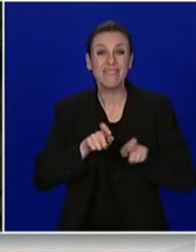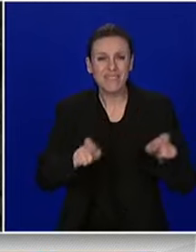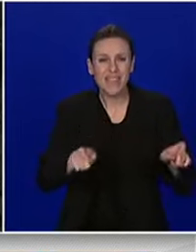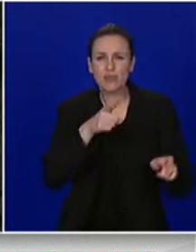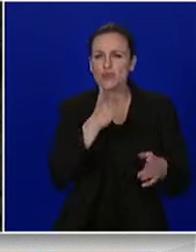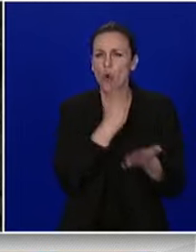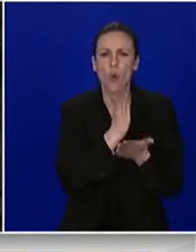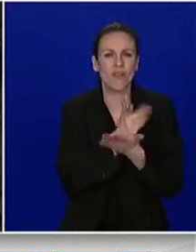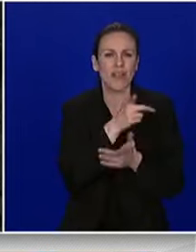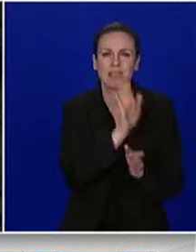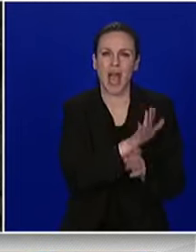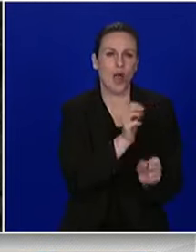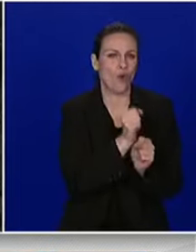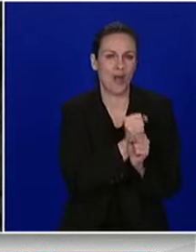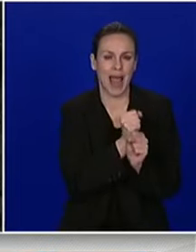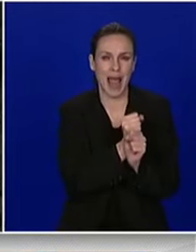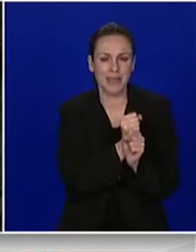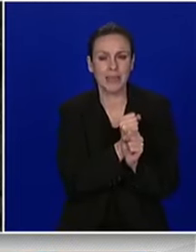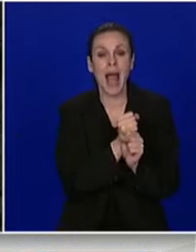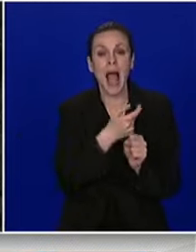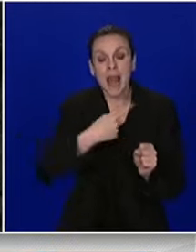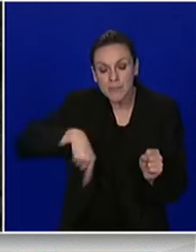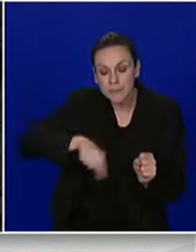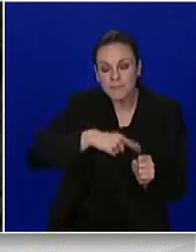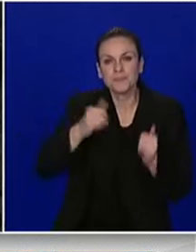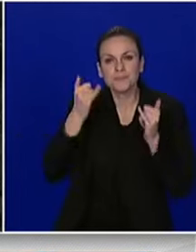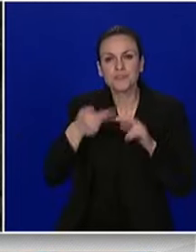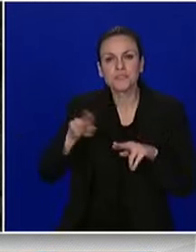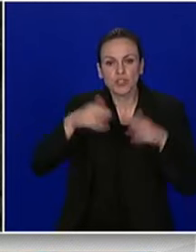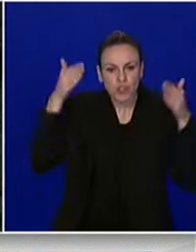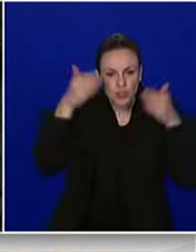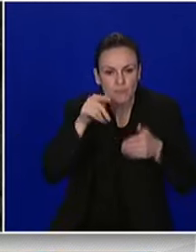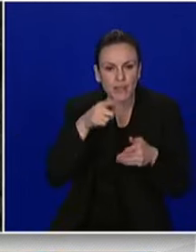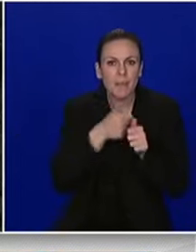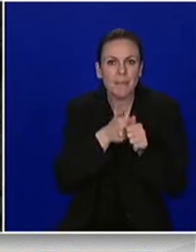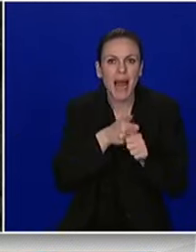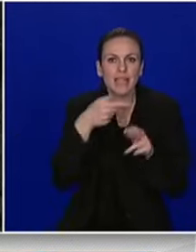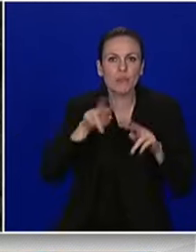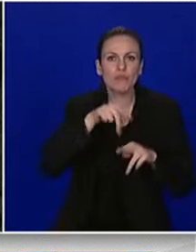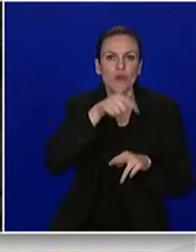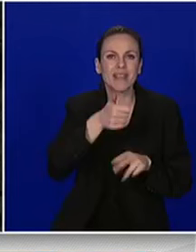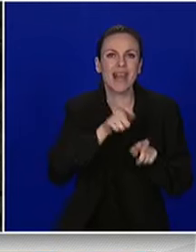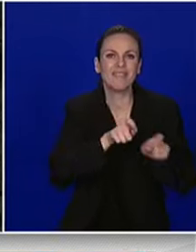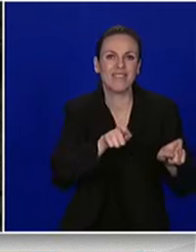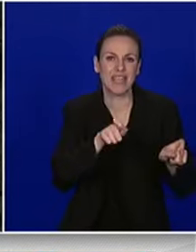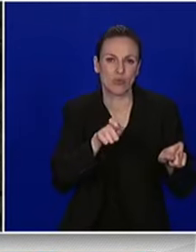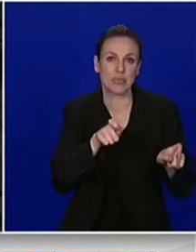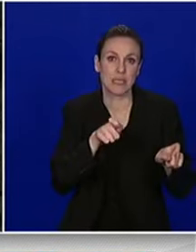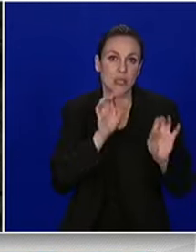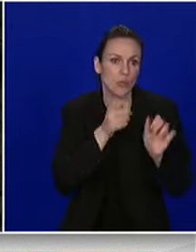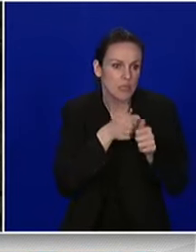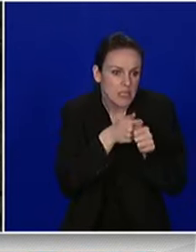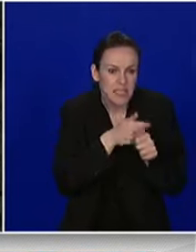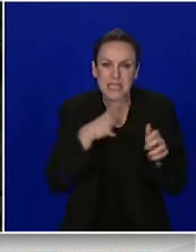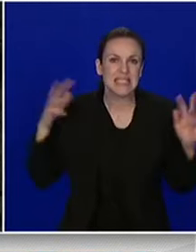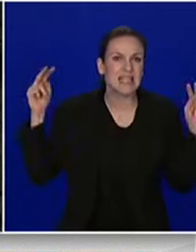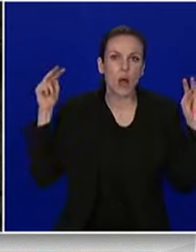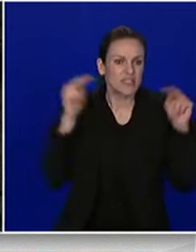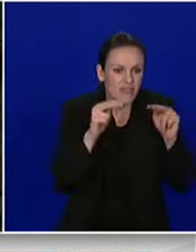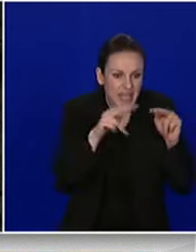konstantno rade, samo smo mi sad jako fokusirani i pratimo ovaj virus jako dobro, pa onda se vrlo brzo